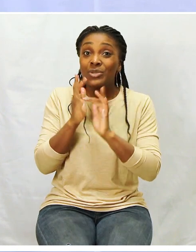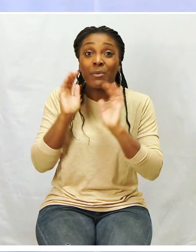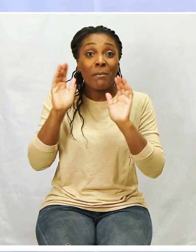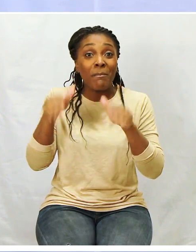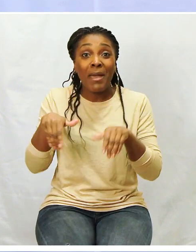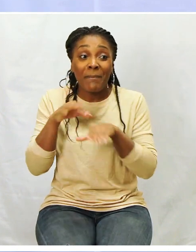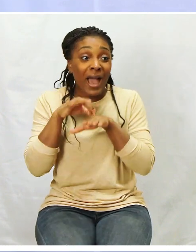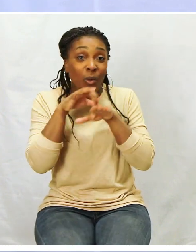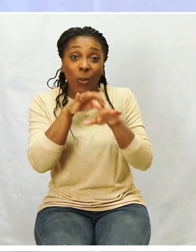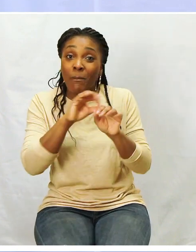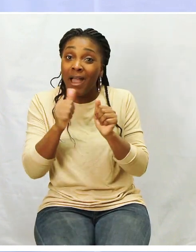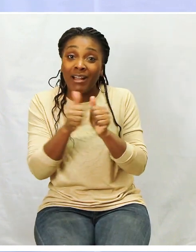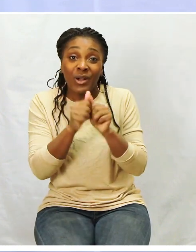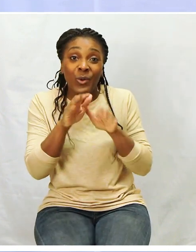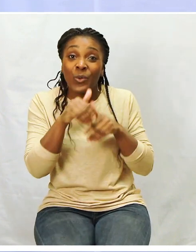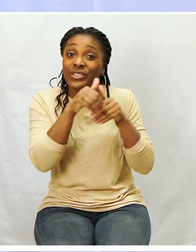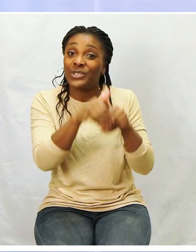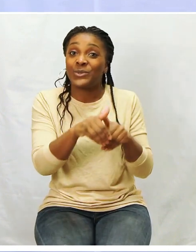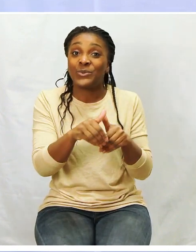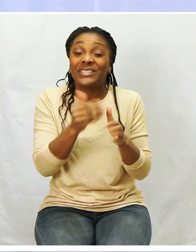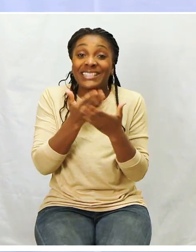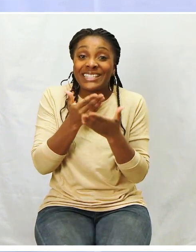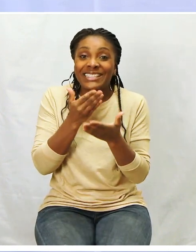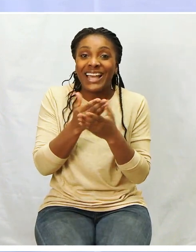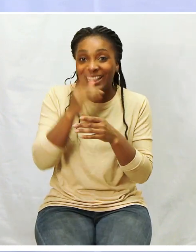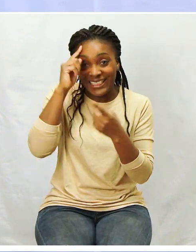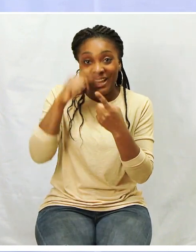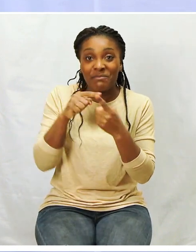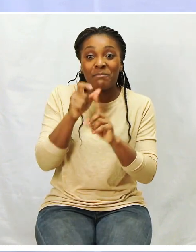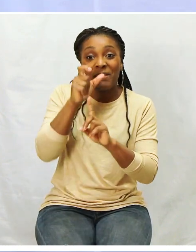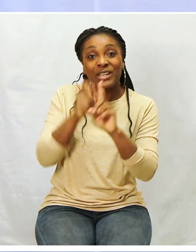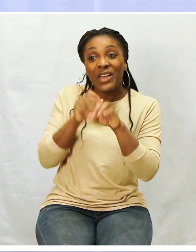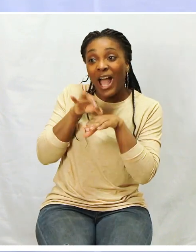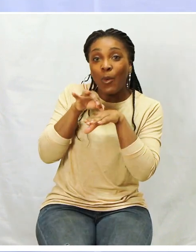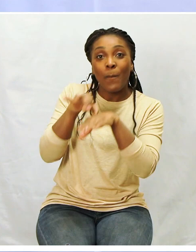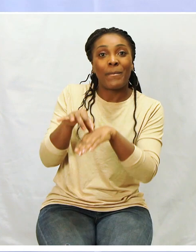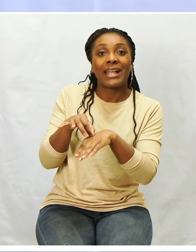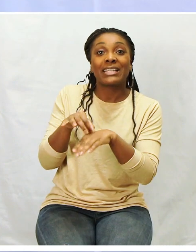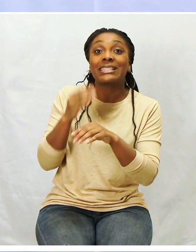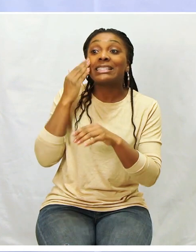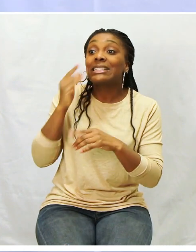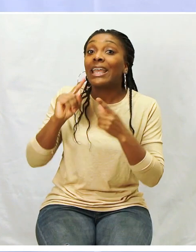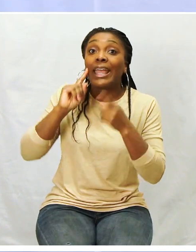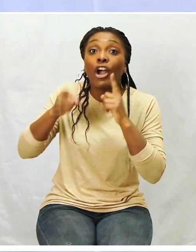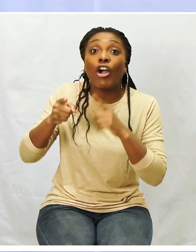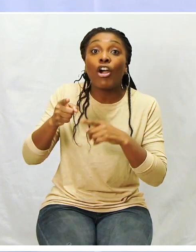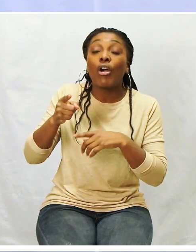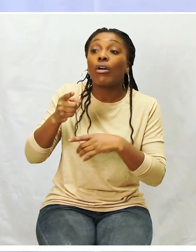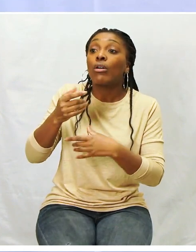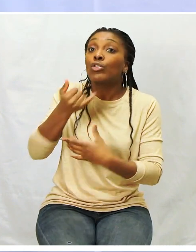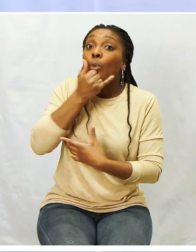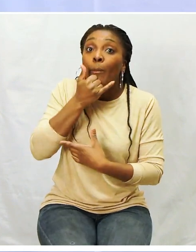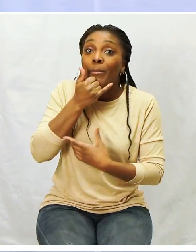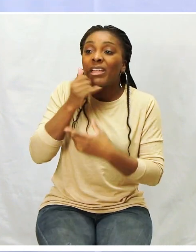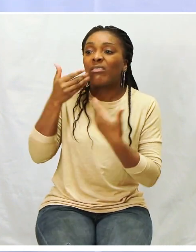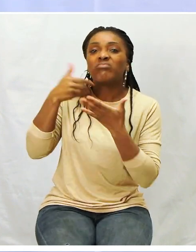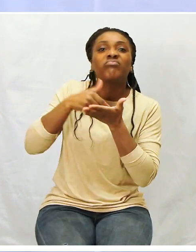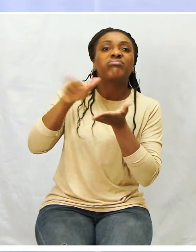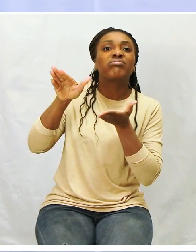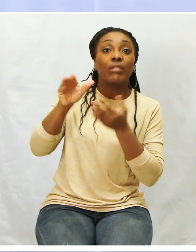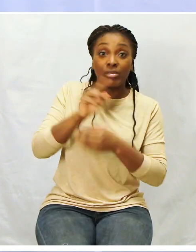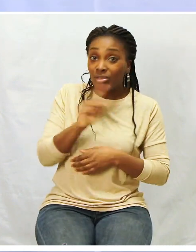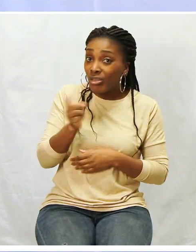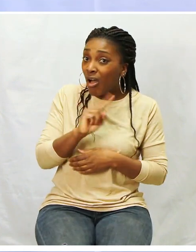malgré sa chute. Et ça, c'est le principe de l'accompagnant. Il n'est pas celui qui va rejeter la personne qui a fait une erreur ou qui s'est trompée, mais il est